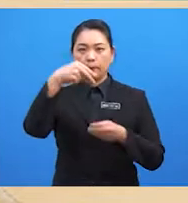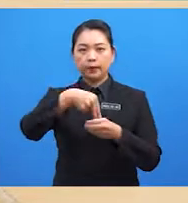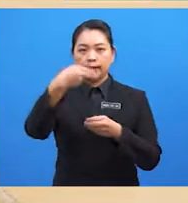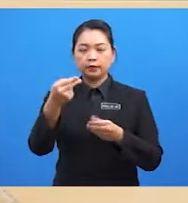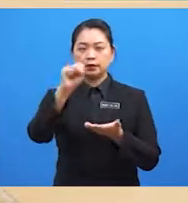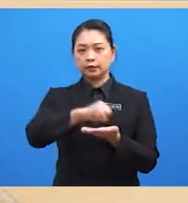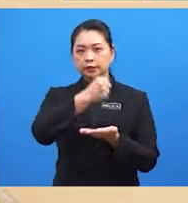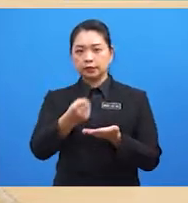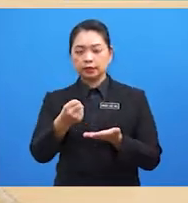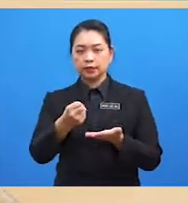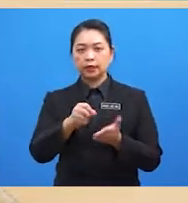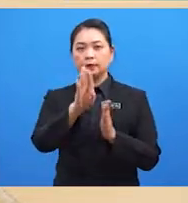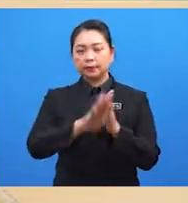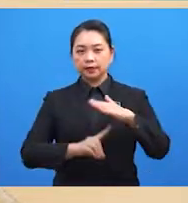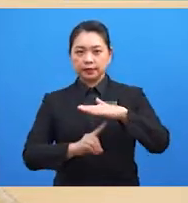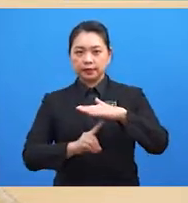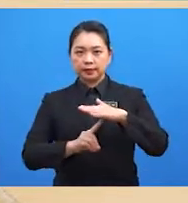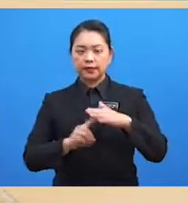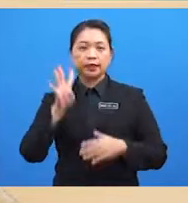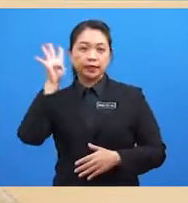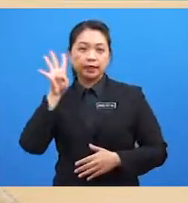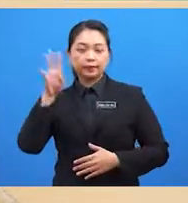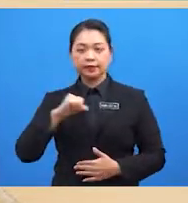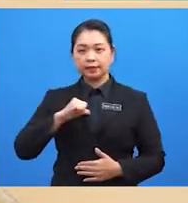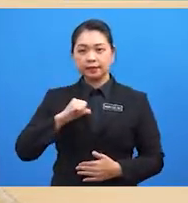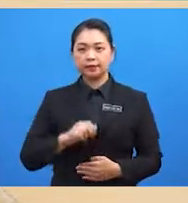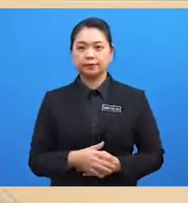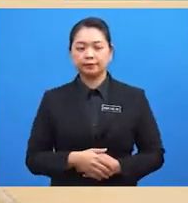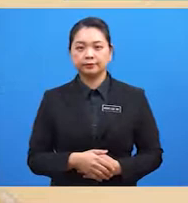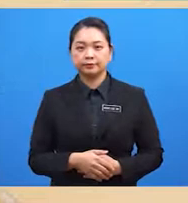syair berdasarkan kreativiti sendiri.